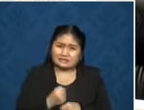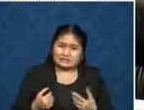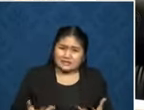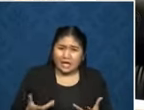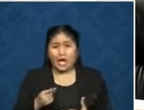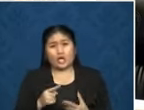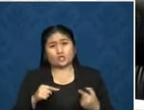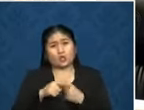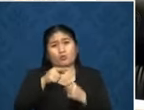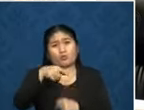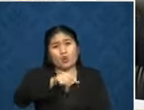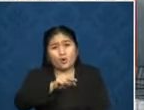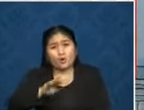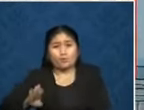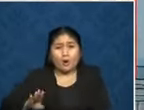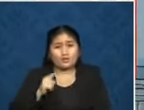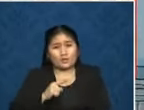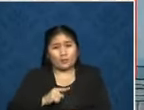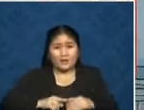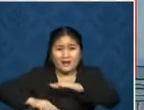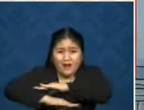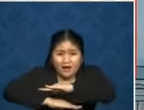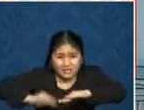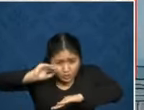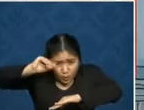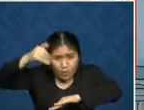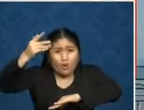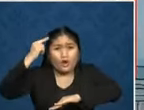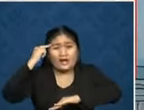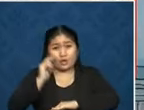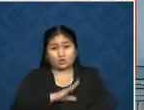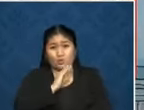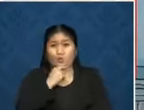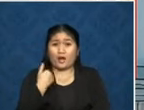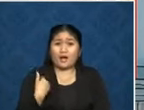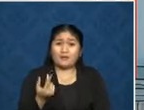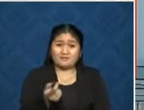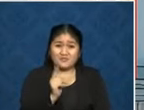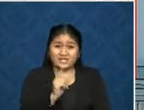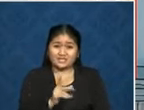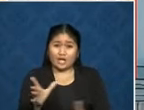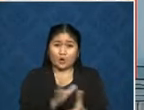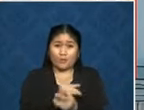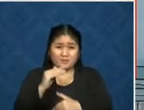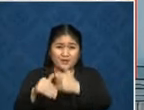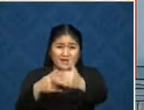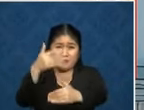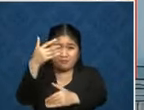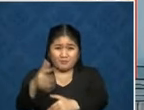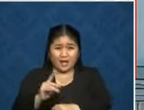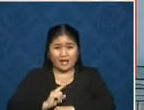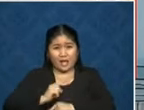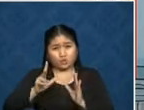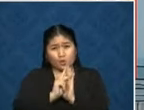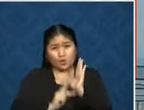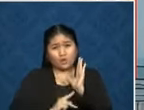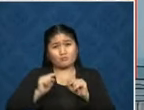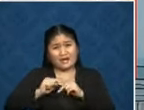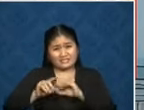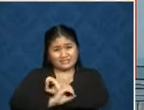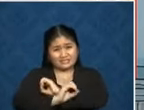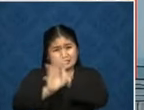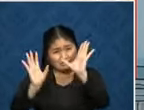พระราชบัญญัติซึ่งเป็นรากฐานเนี่ยควรจะต้องออกมาก่อนแล้วก็เมื่อมีการสังคมที่พัฒนาไปมากขึ้นแล้วกฎหมายที่มี